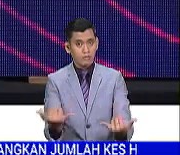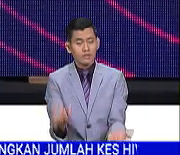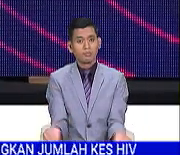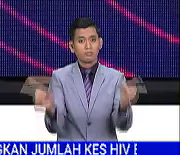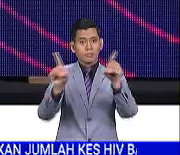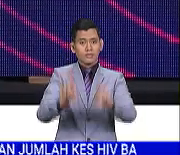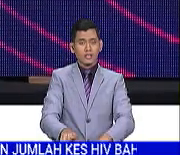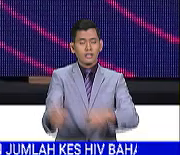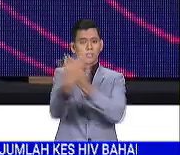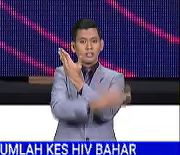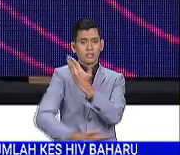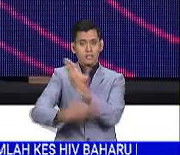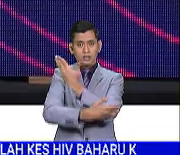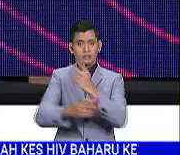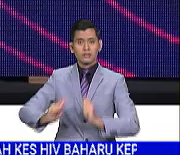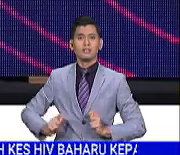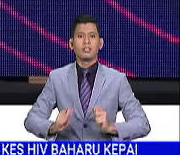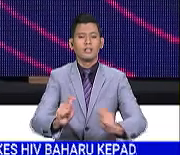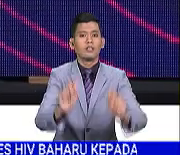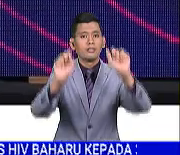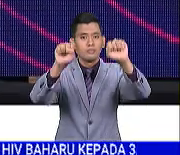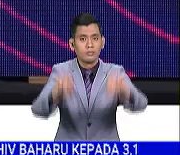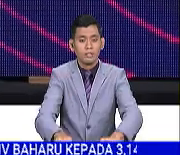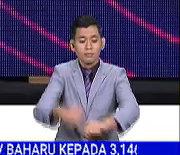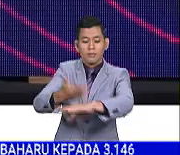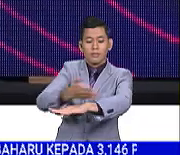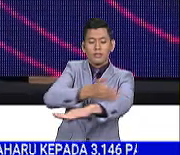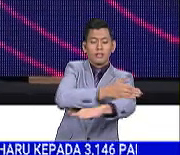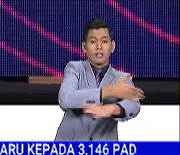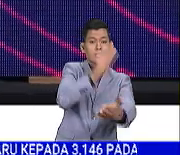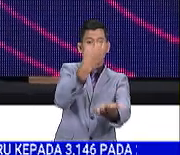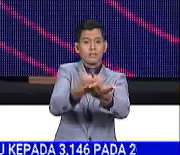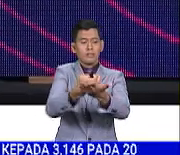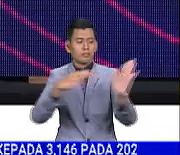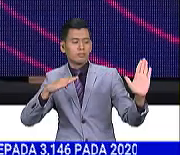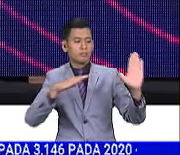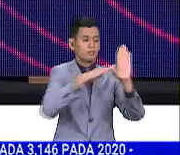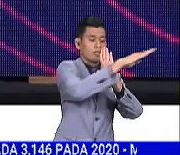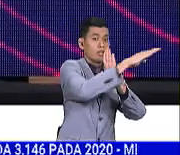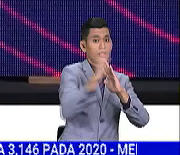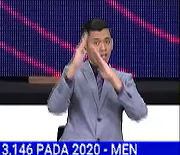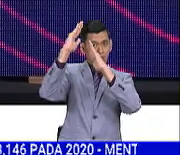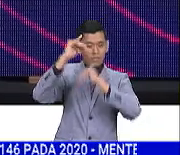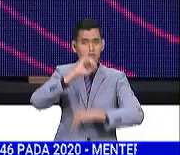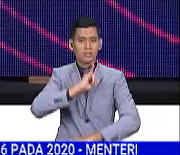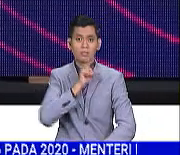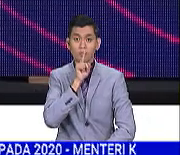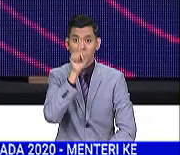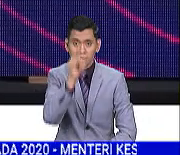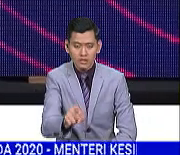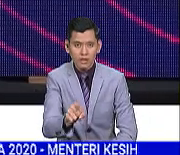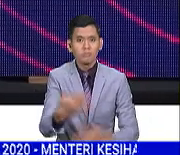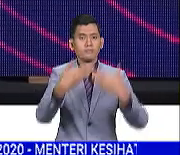sedang mengambil tindakan untuk memulihkan ekonomi negara. Besarlah harapan saya